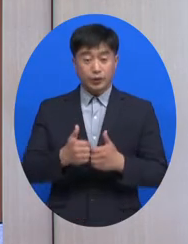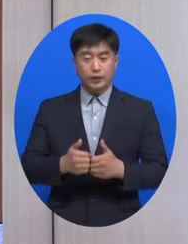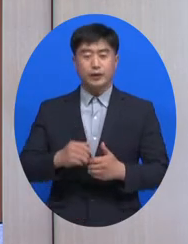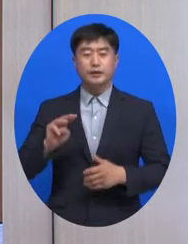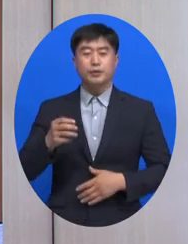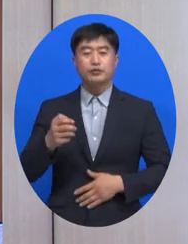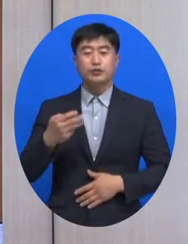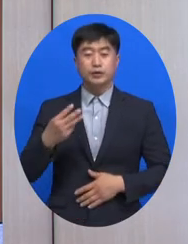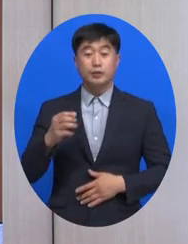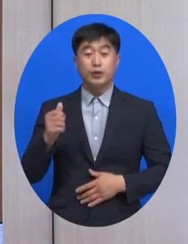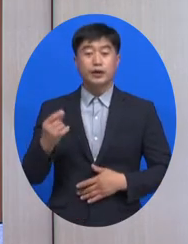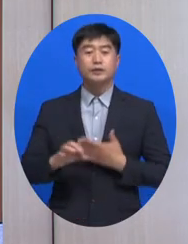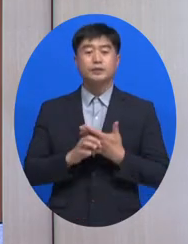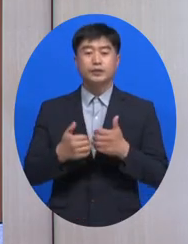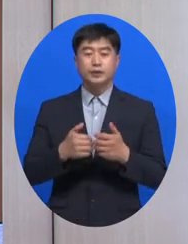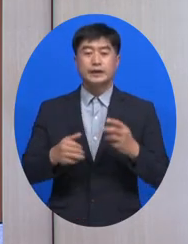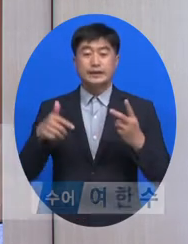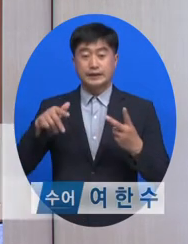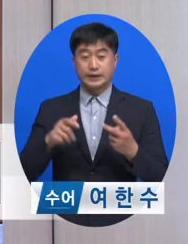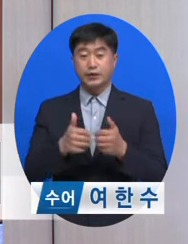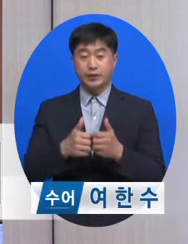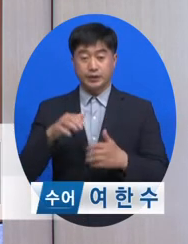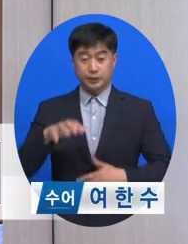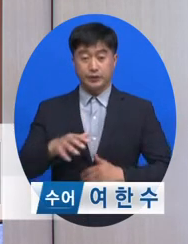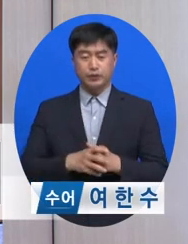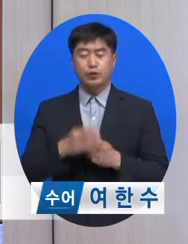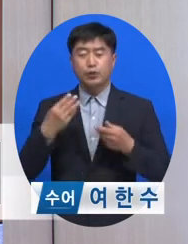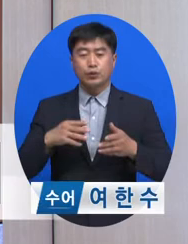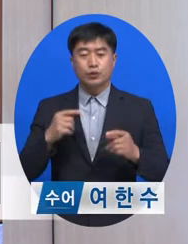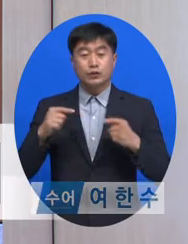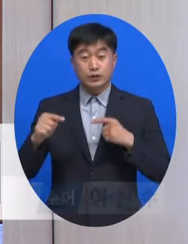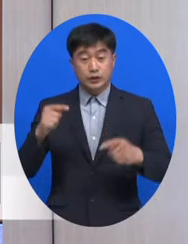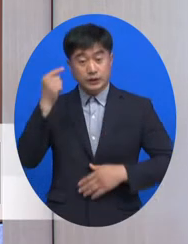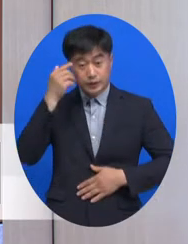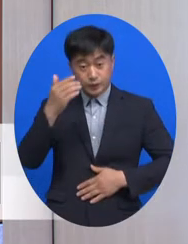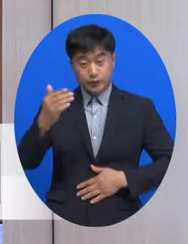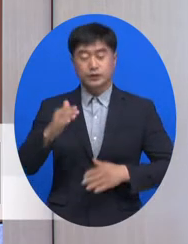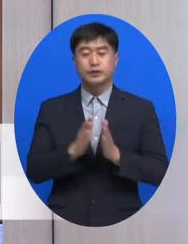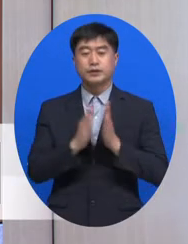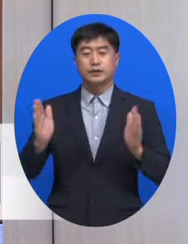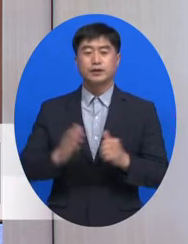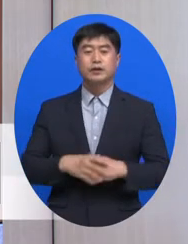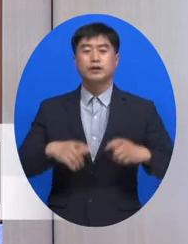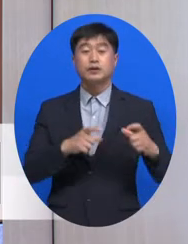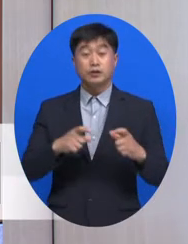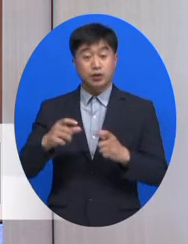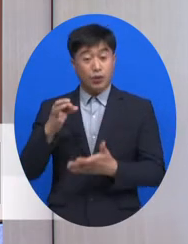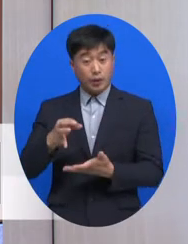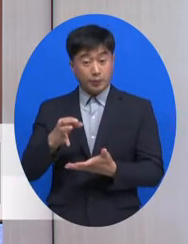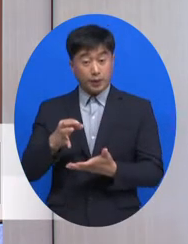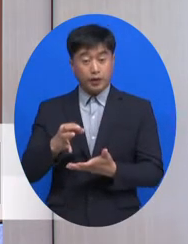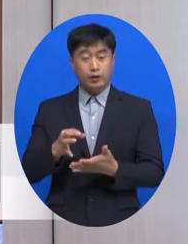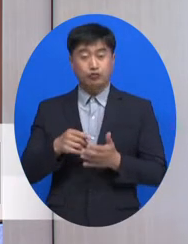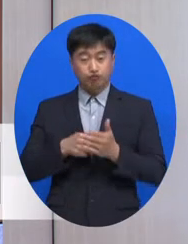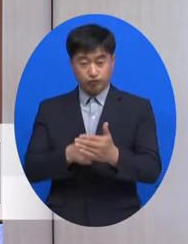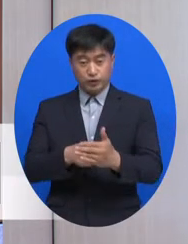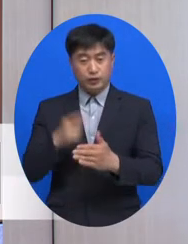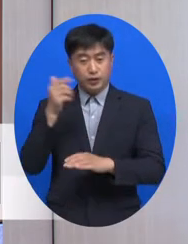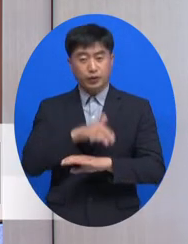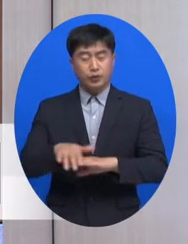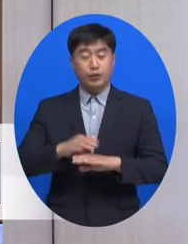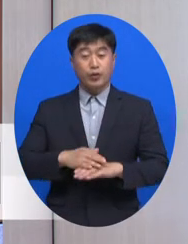경기도 의회 제363회 임시회 2차 본회의에서는 도정 질의가 진행됐습니다. 지역 화폐 지속 추진